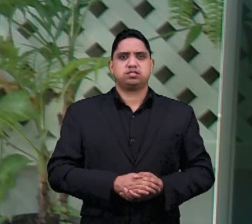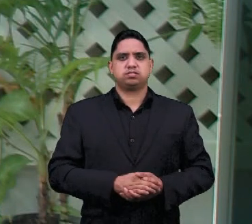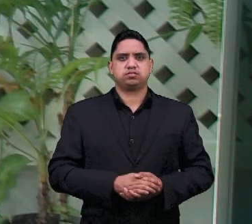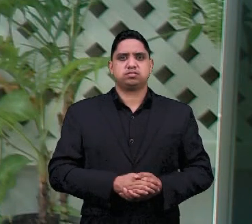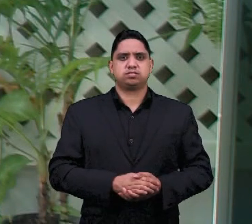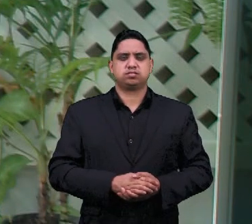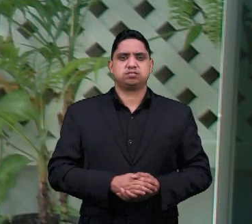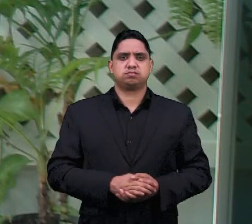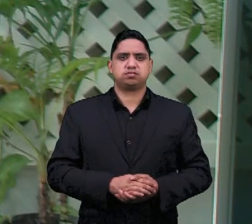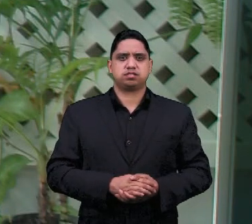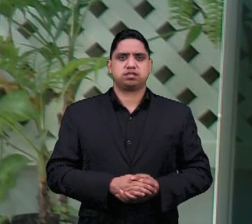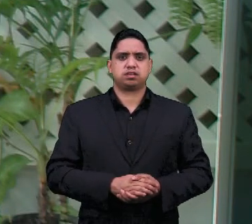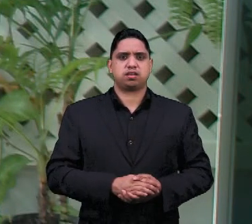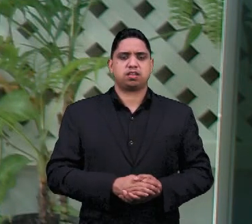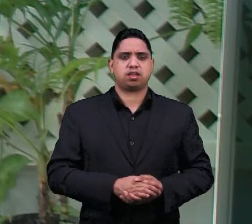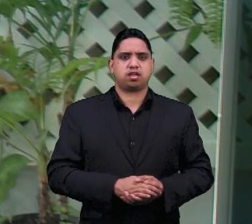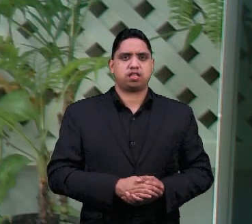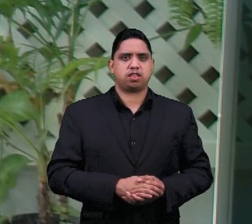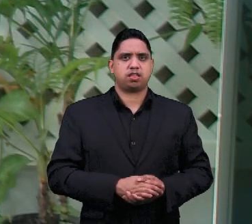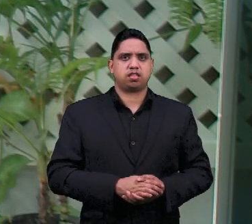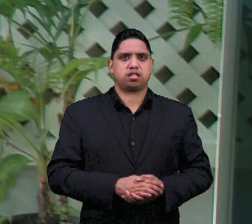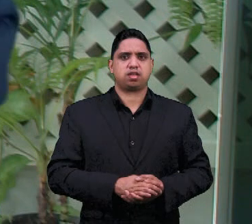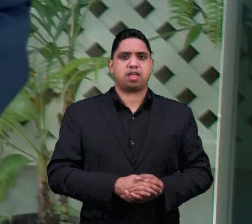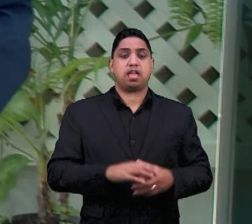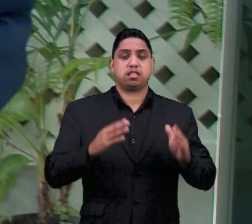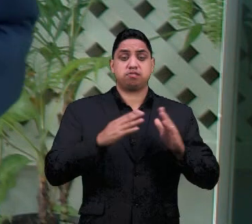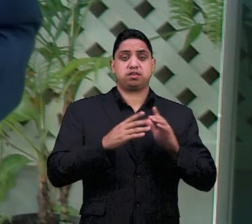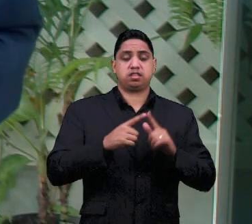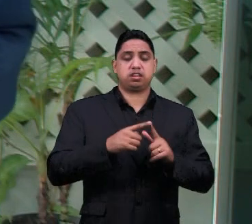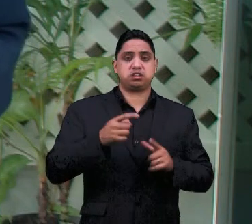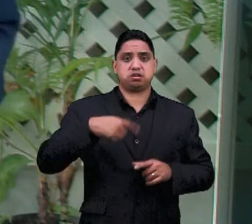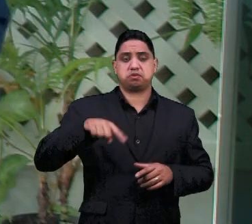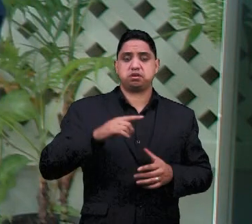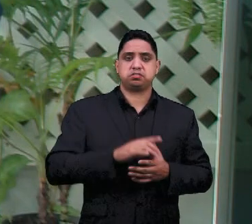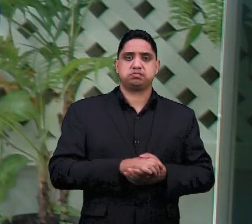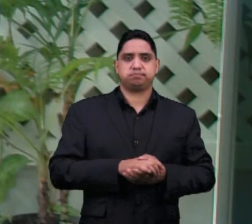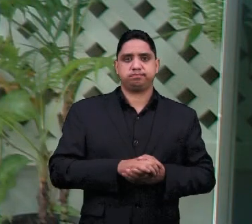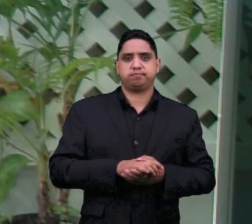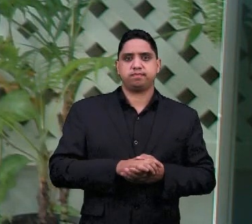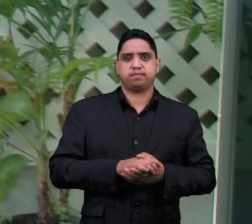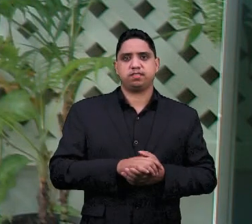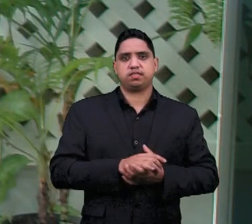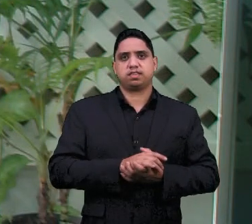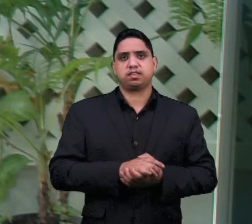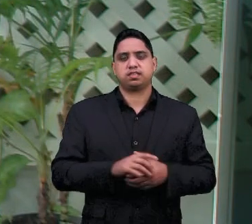donc un argile sans huile ne prend pas feu.